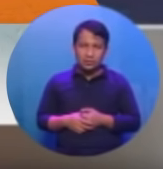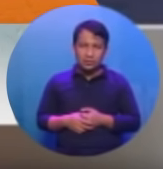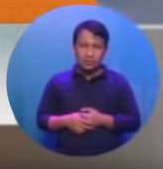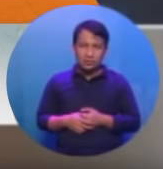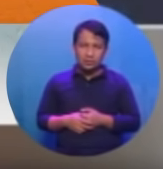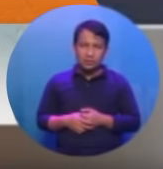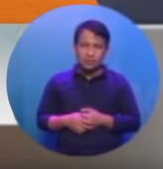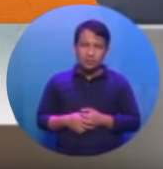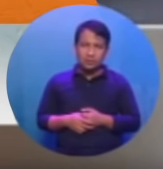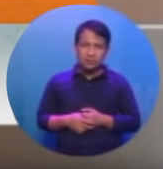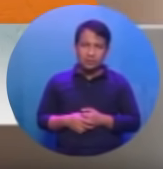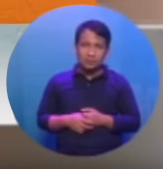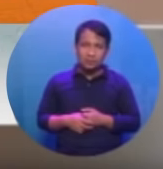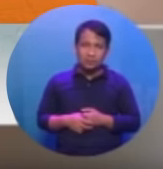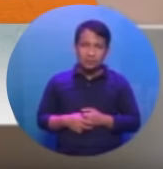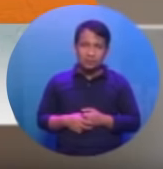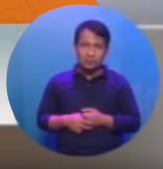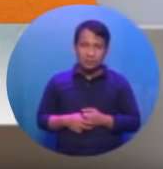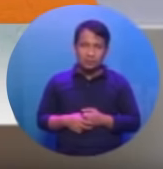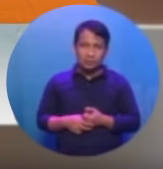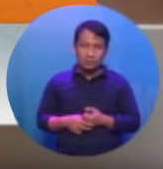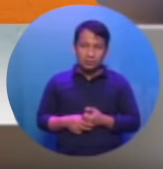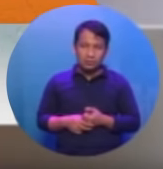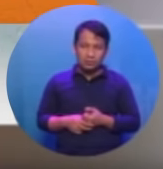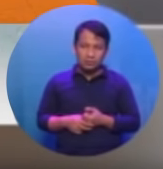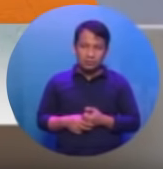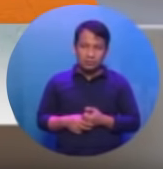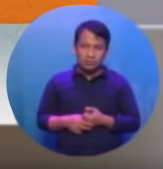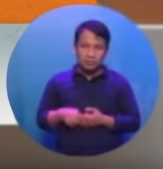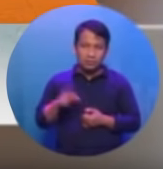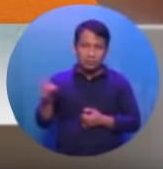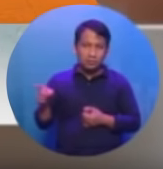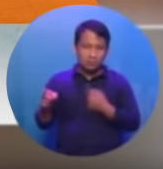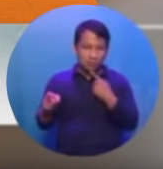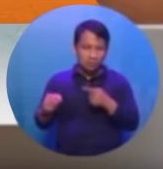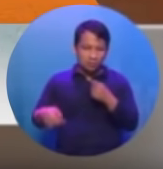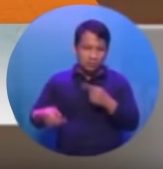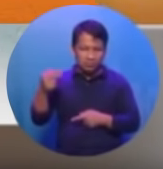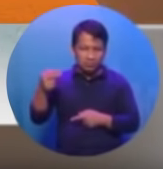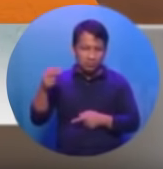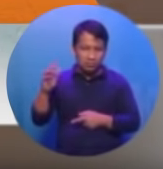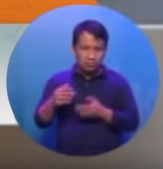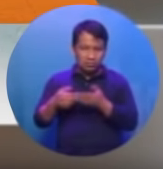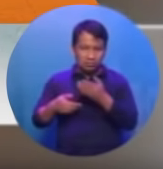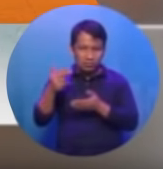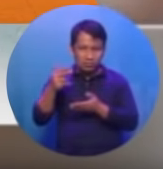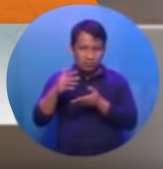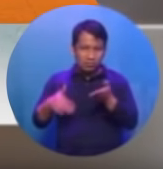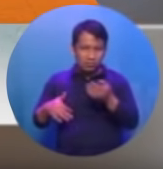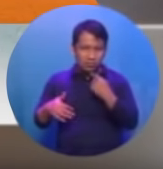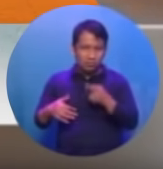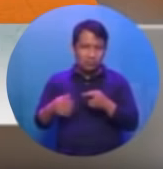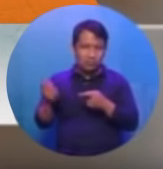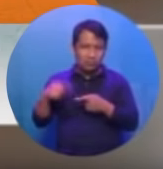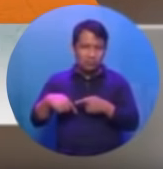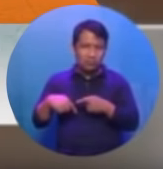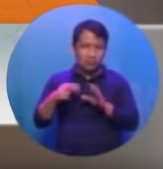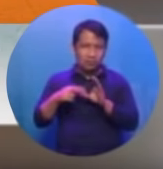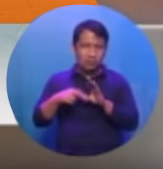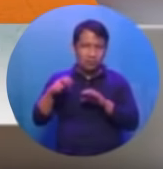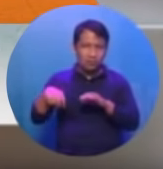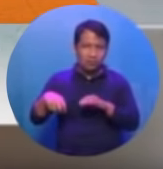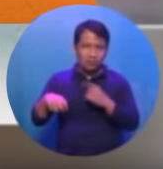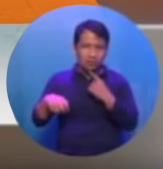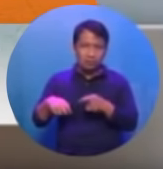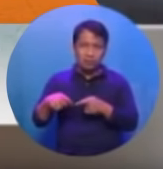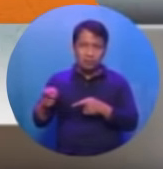po, narinig ko yun. Okay. Okay. Na high blood ako. Apa. Nakaupo lang ako